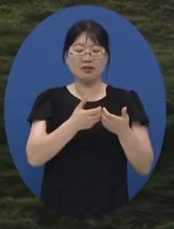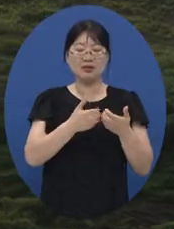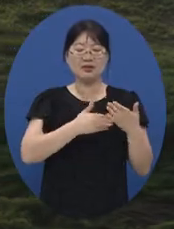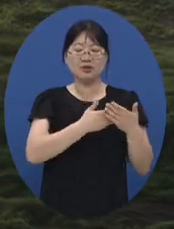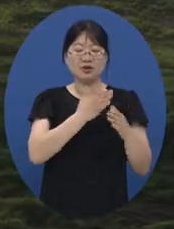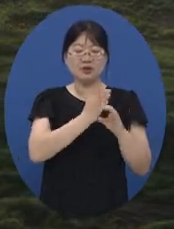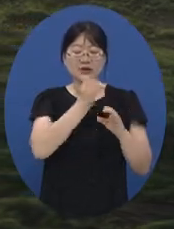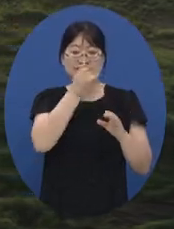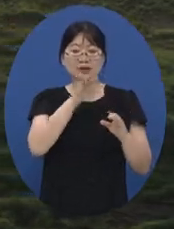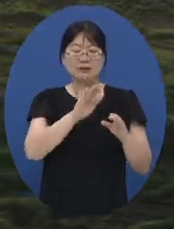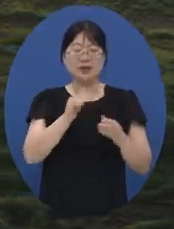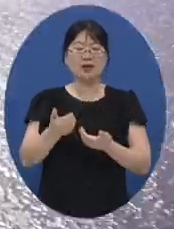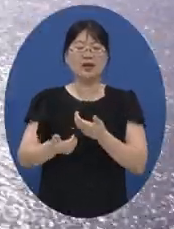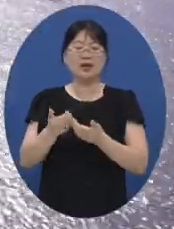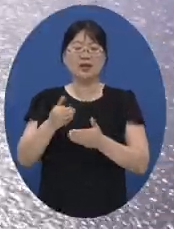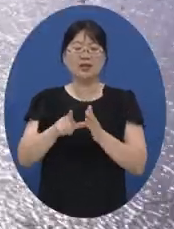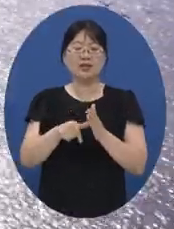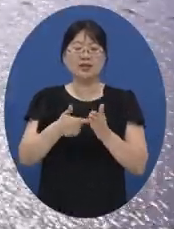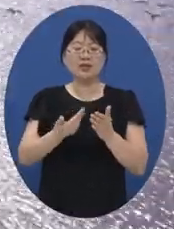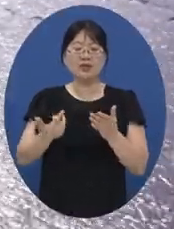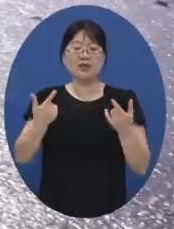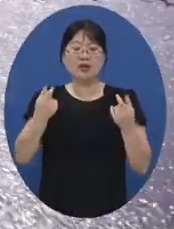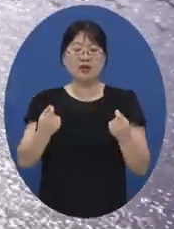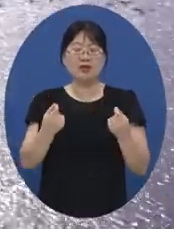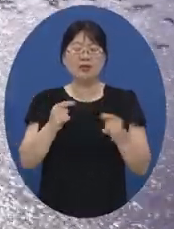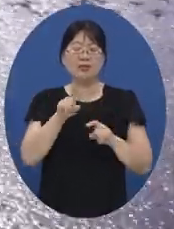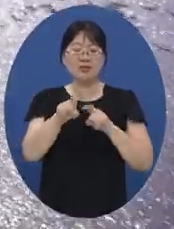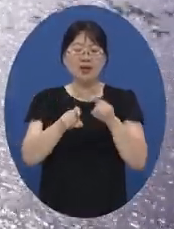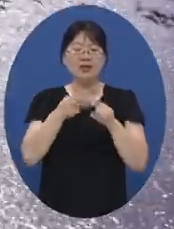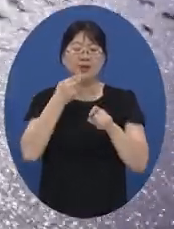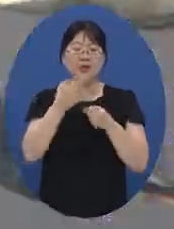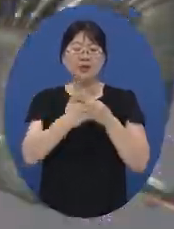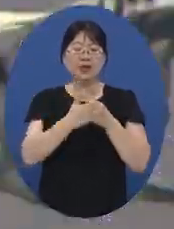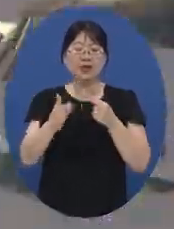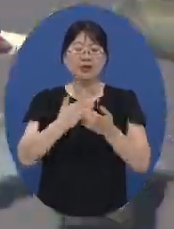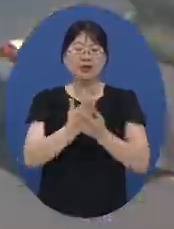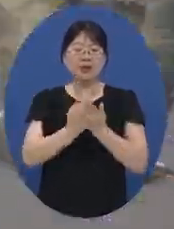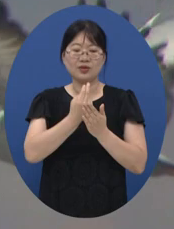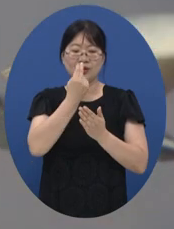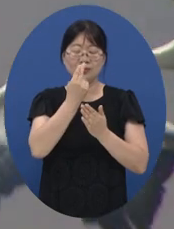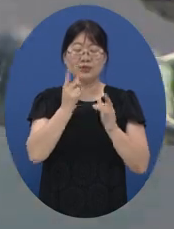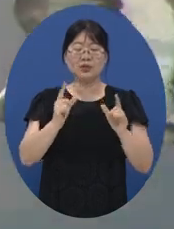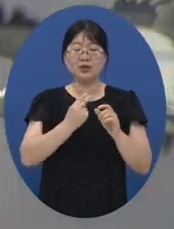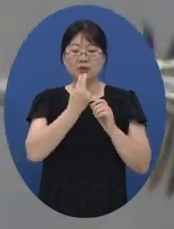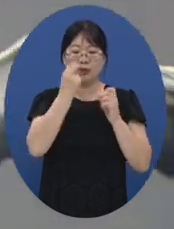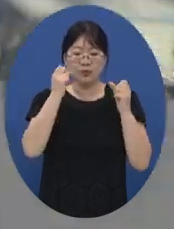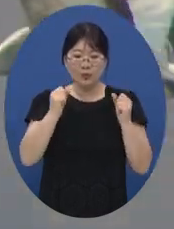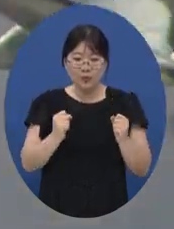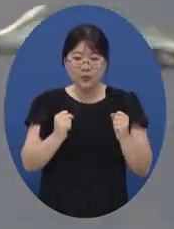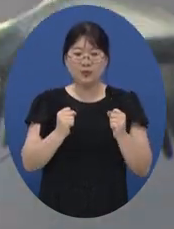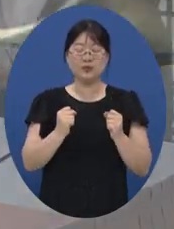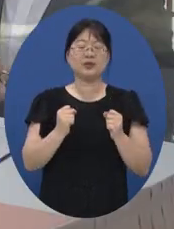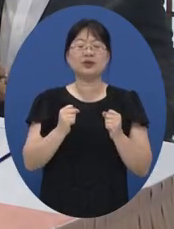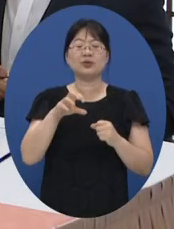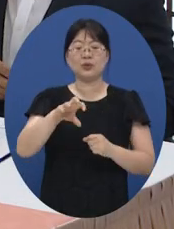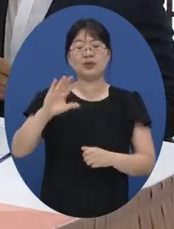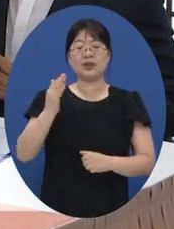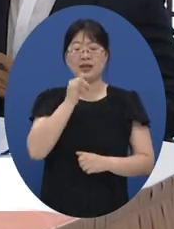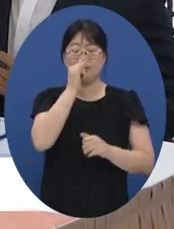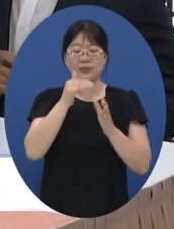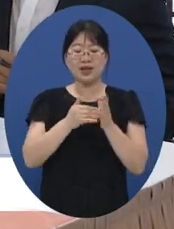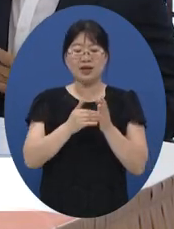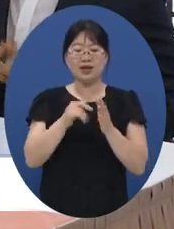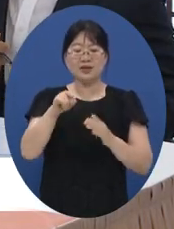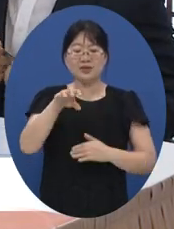아이러니하게도 그 세월만큼 발길이 거의 닿지 않아 다양한 생명이 공존하는 생태계의 천국이 됐습니다 이